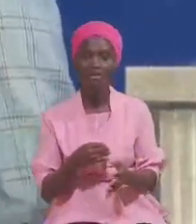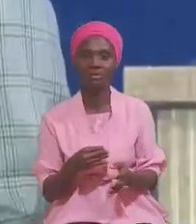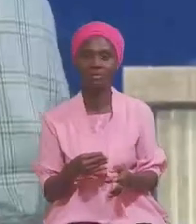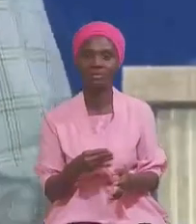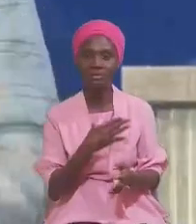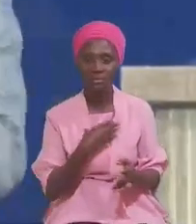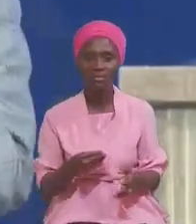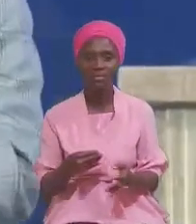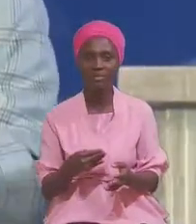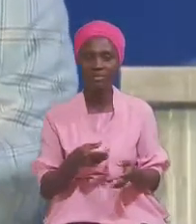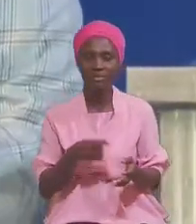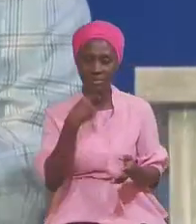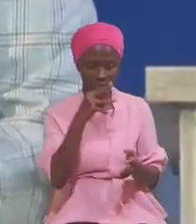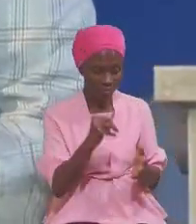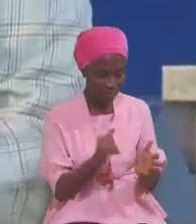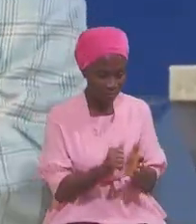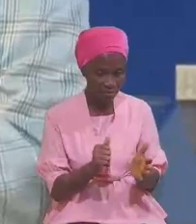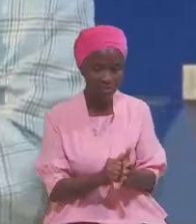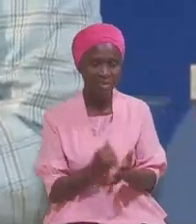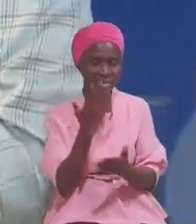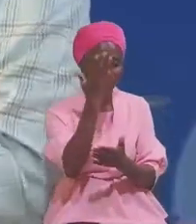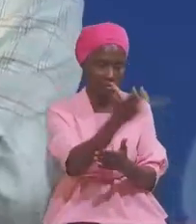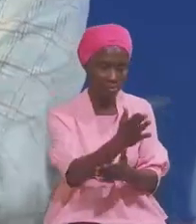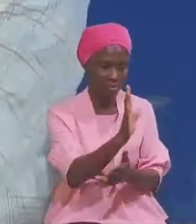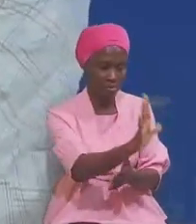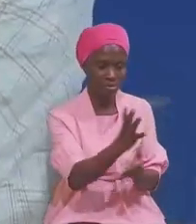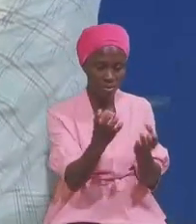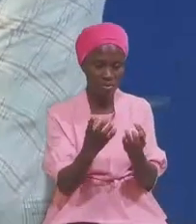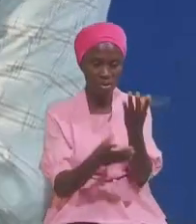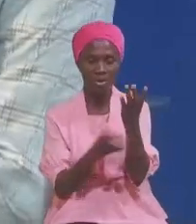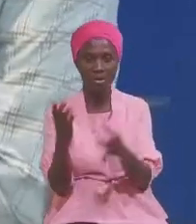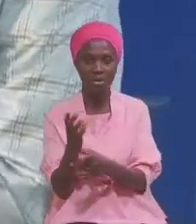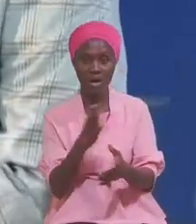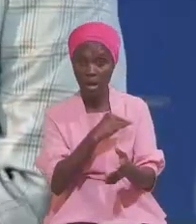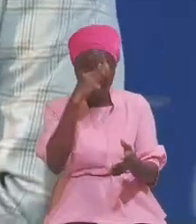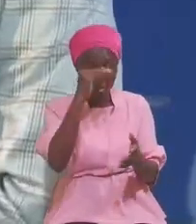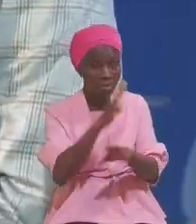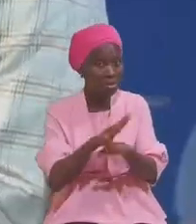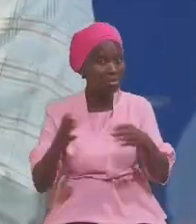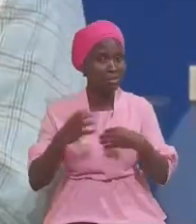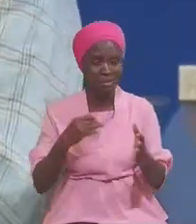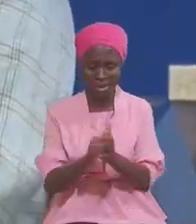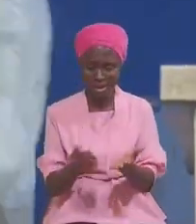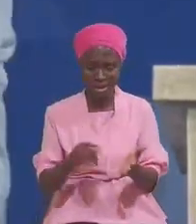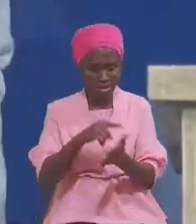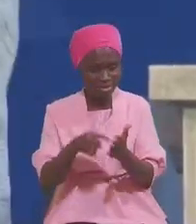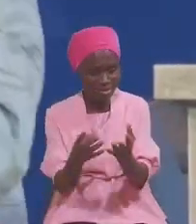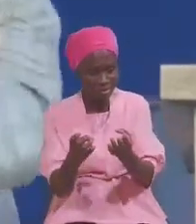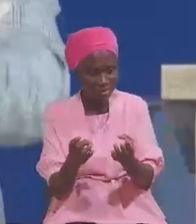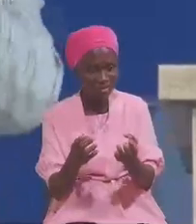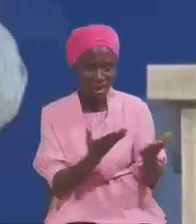là. Et l'homme là n'a pas dit, que je portais cette main sèche depuis des années. Je ne peux pas faire cela.